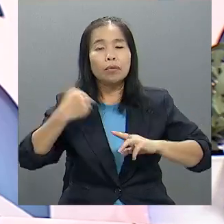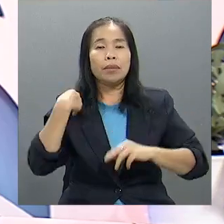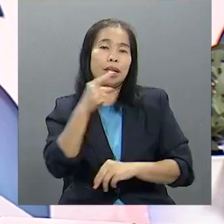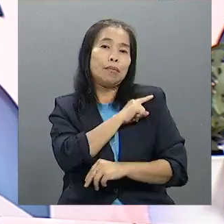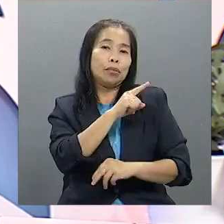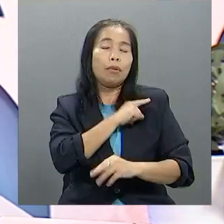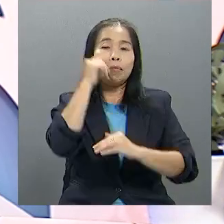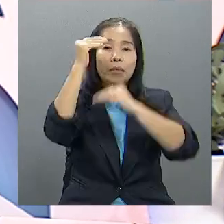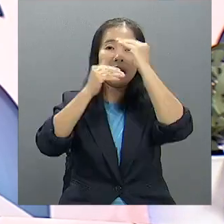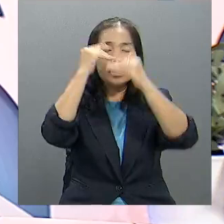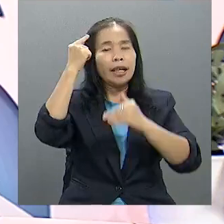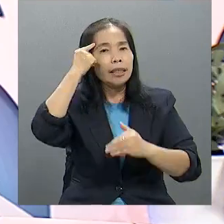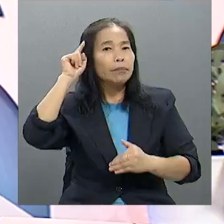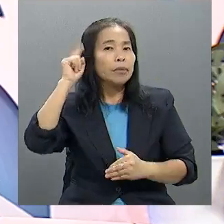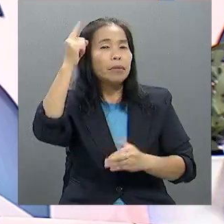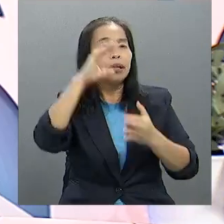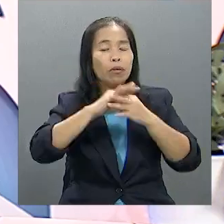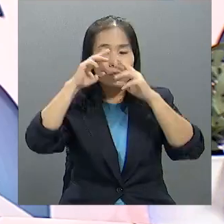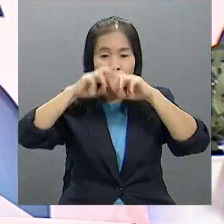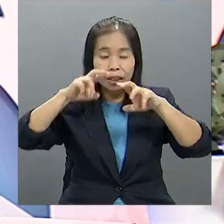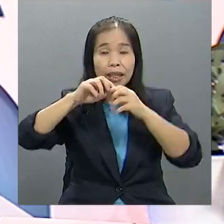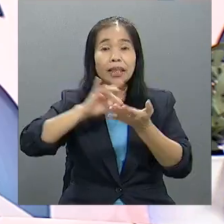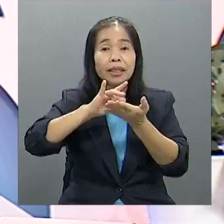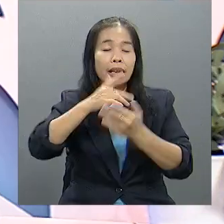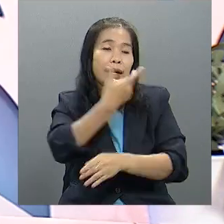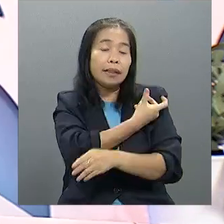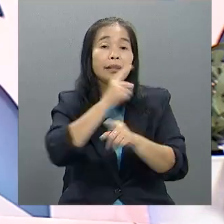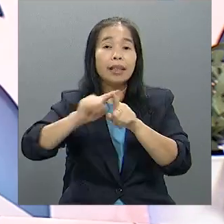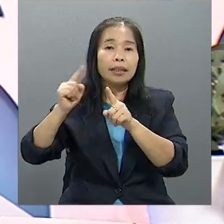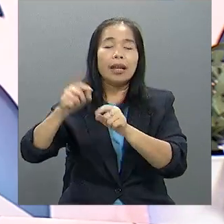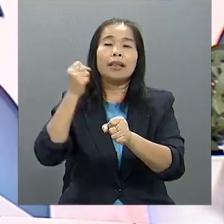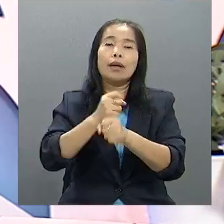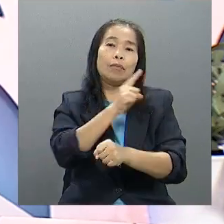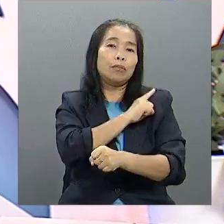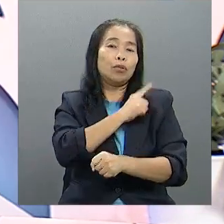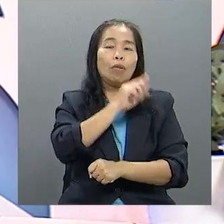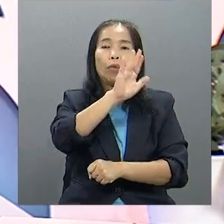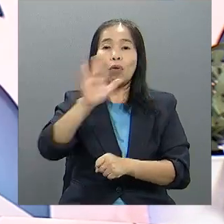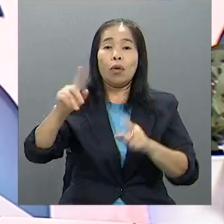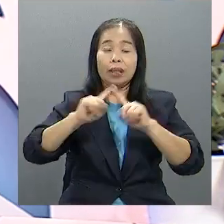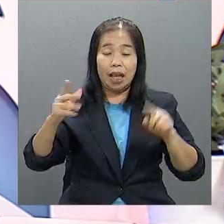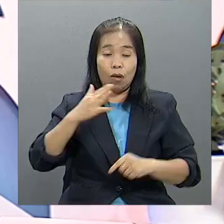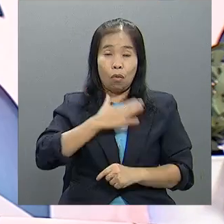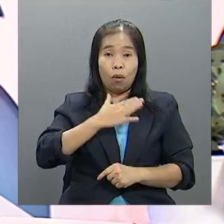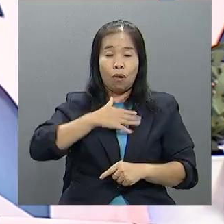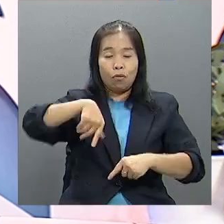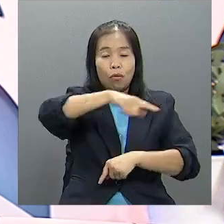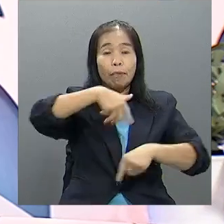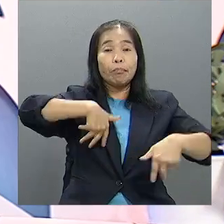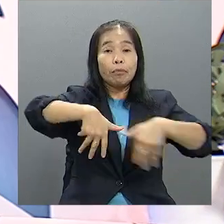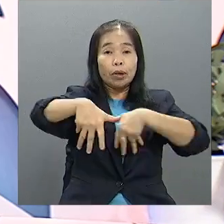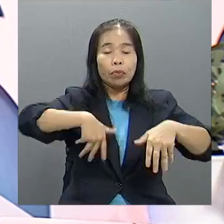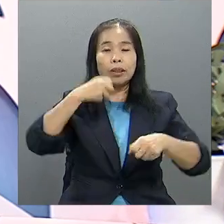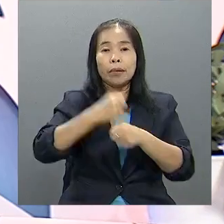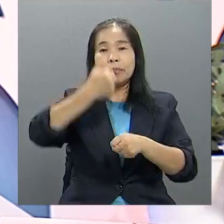ดค้นแล้วก็วิจัยวัคซีนก็คงยังคงทำหน้าที่ของเขาต่อไปแต่ในส่วนของเรานะคะภาคประชาชนสิ่งที่เราทำได้ก็คือไ